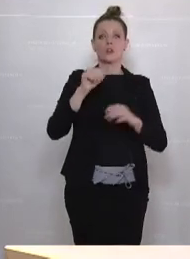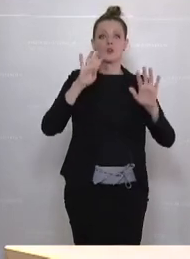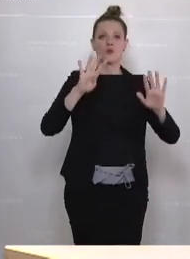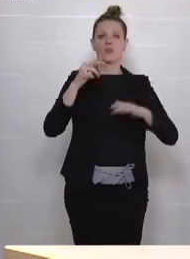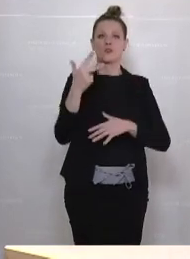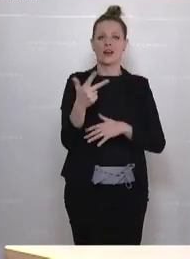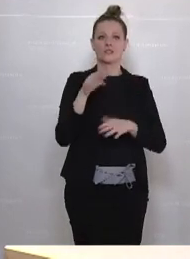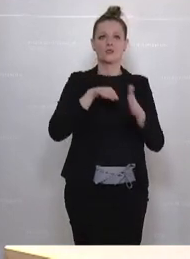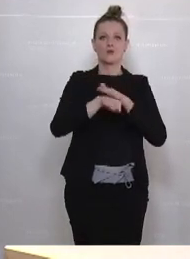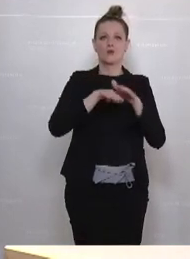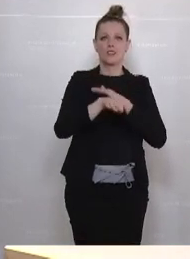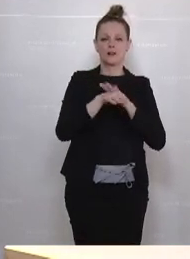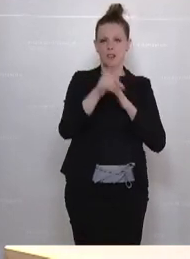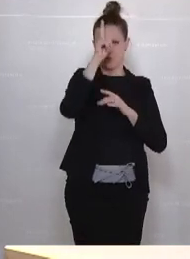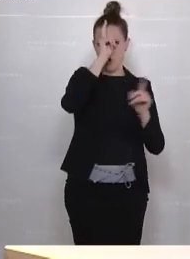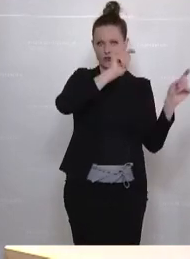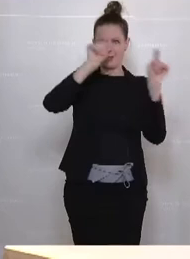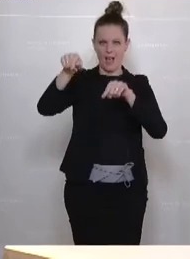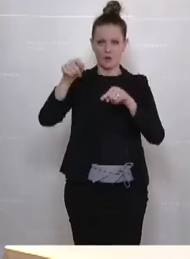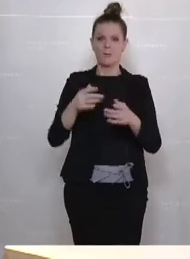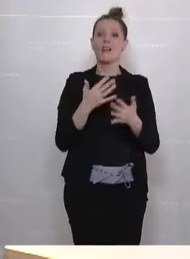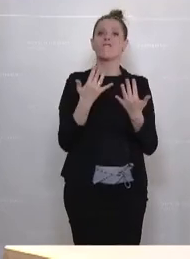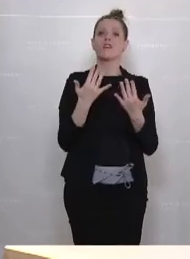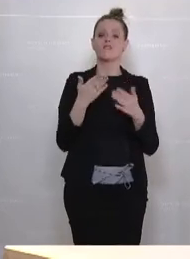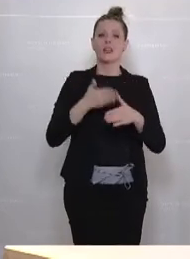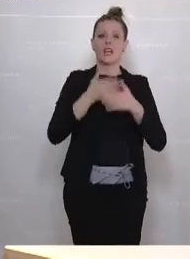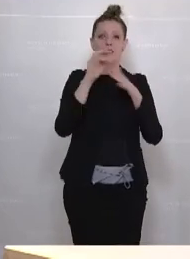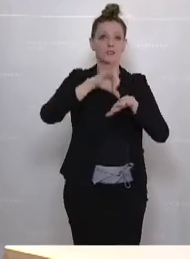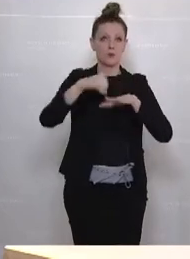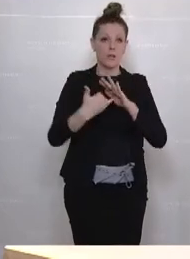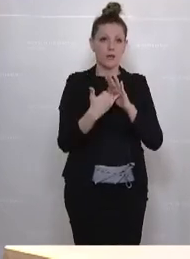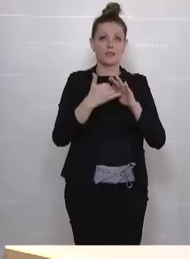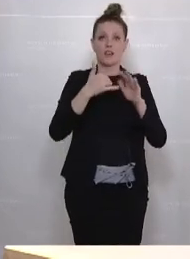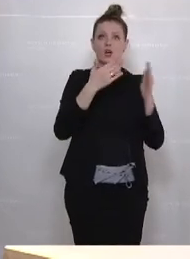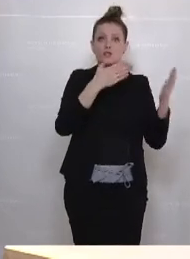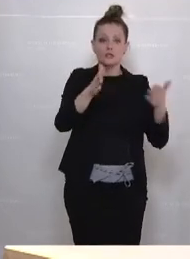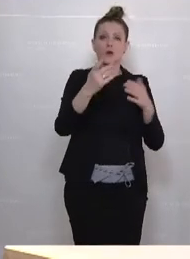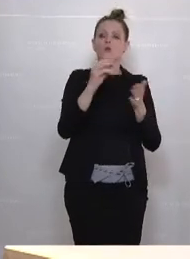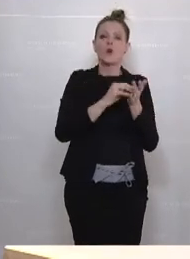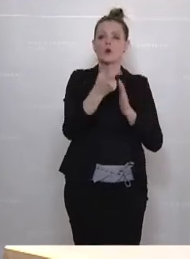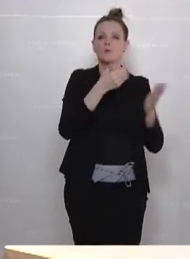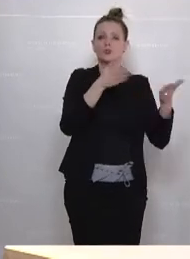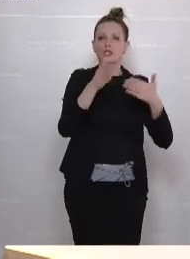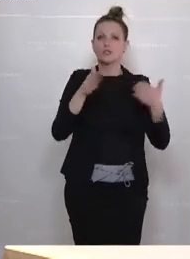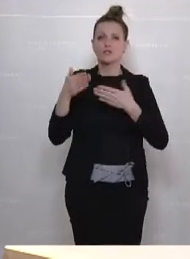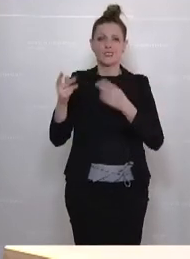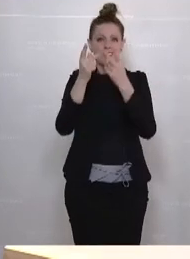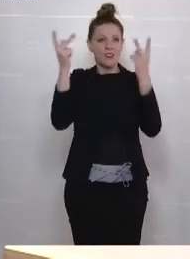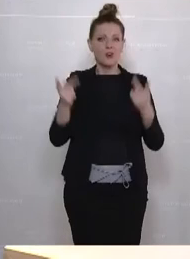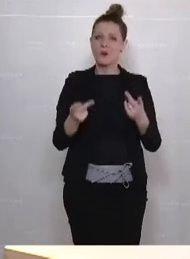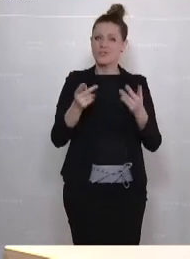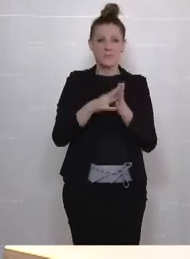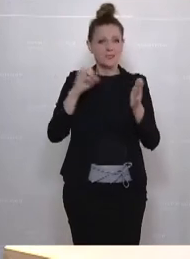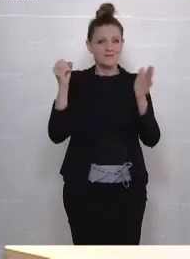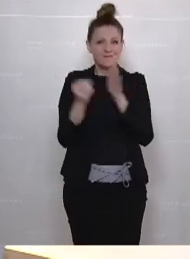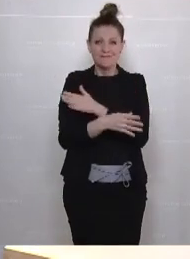sind. Meine konkrete Frage, wie viele Hilfsprojekte vor Ort müssen noch scheitern, ehe Sie das Konzept verwerfen,